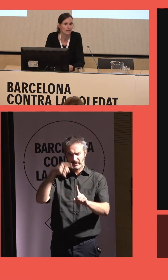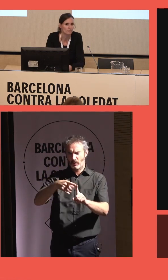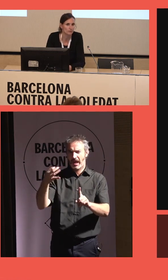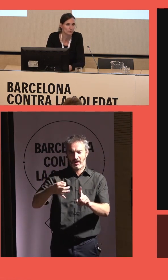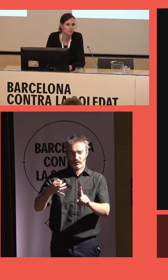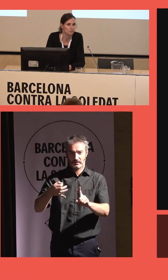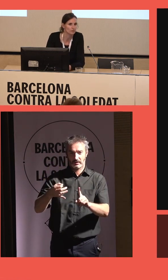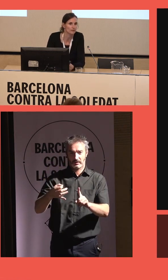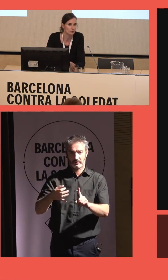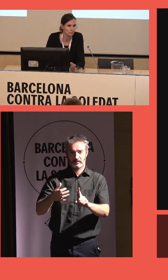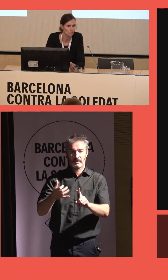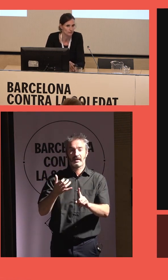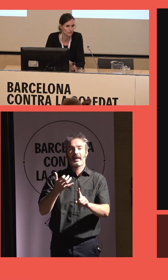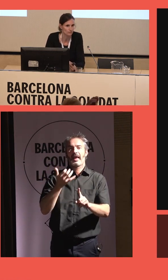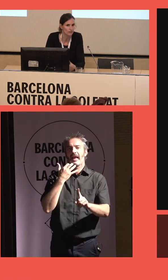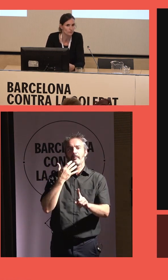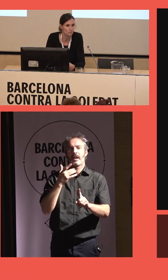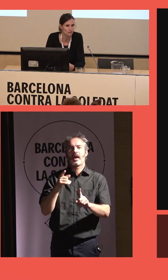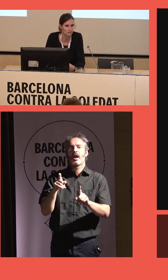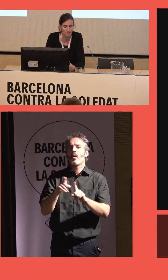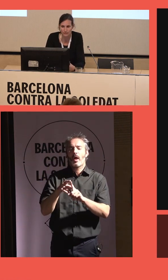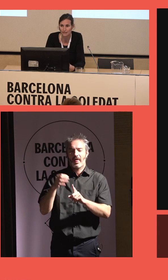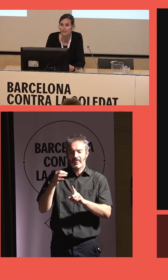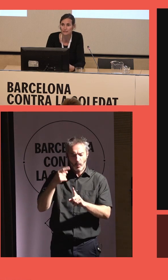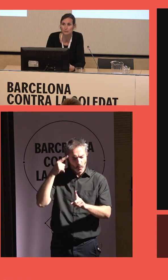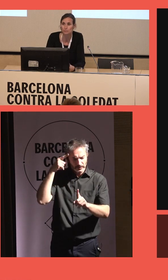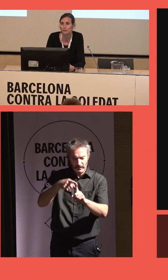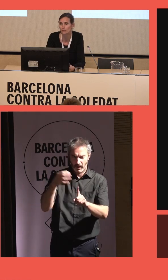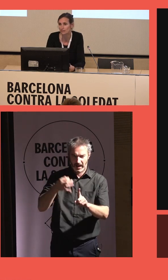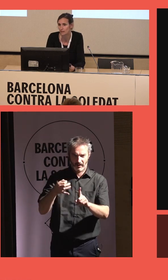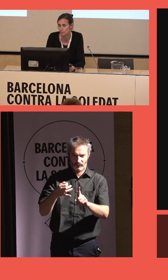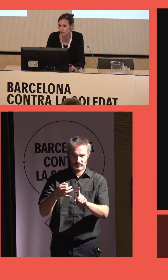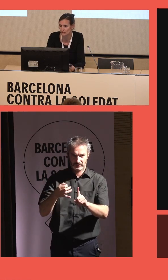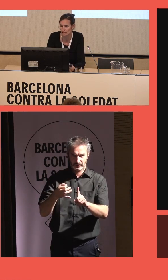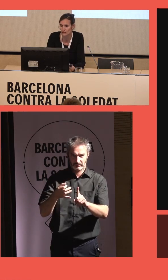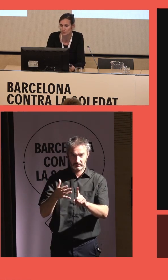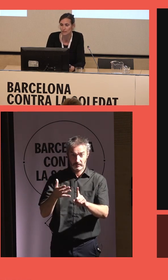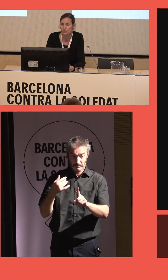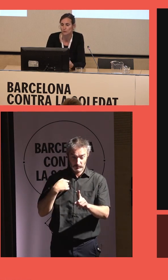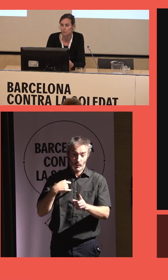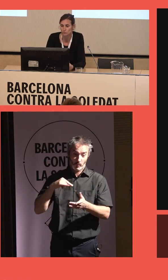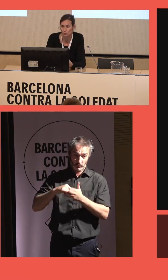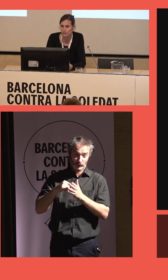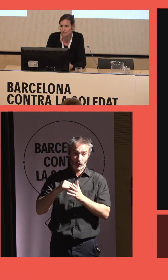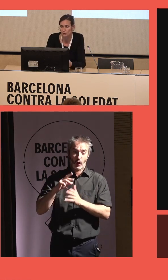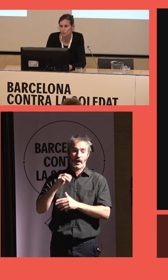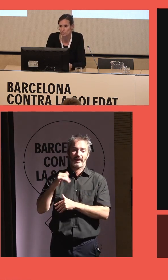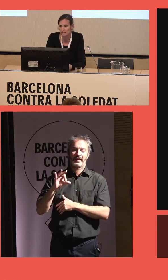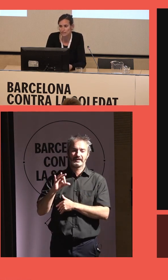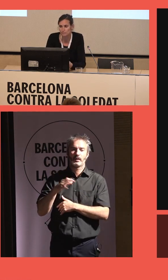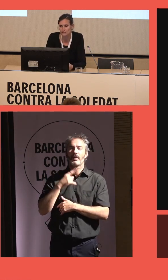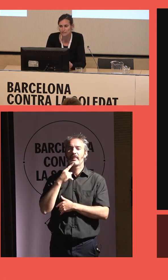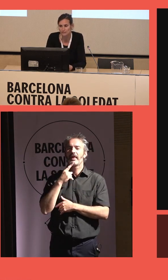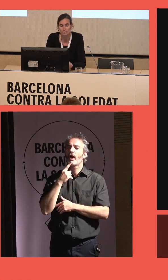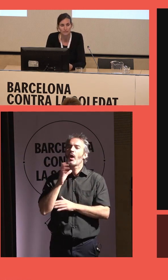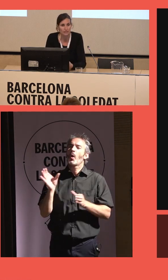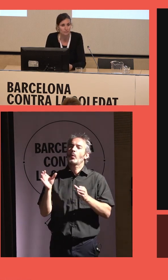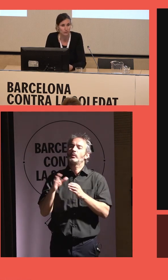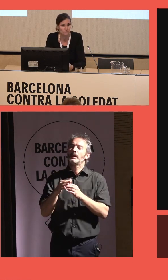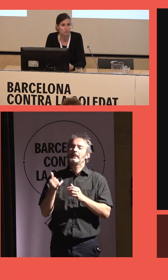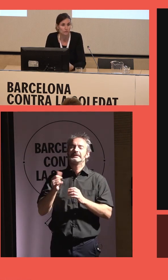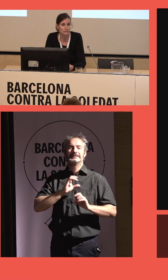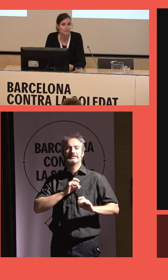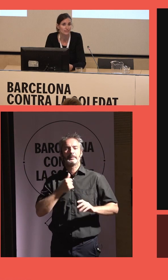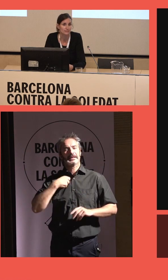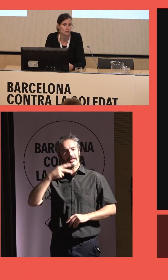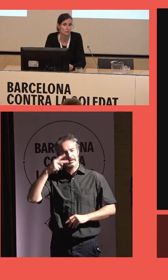voler pagar impostos per no tenir una multa cal un objectiu darrere i aquest és el punt de partida del projecte Radars construir comunitats més sensibles i